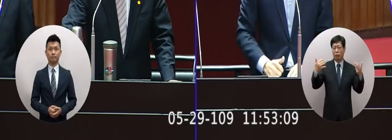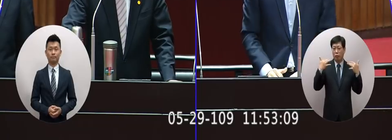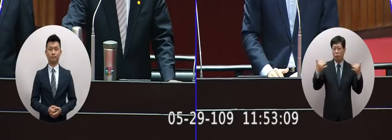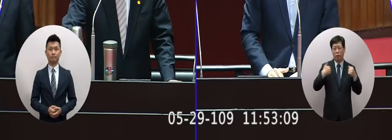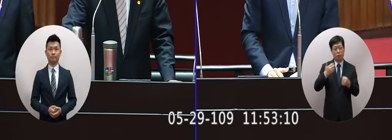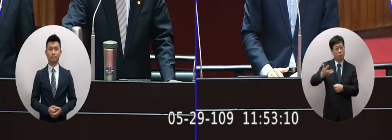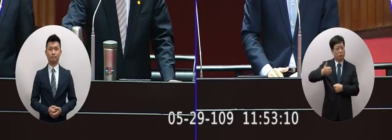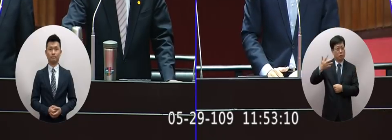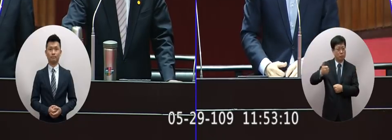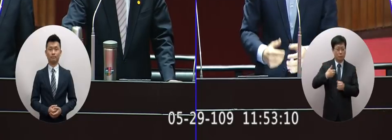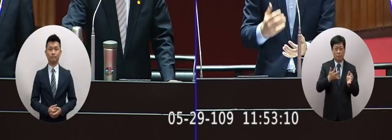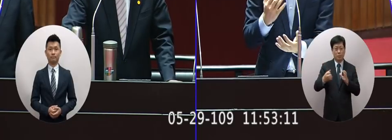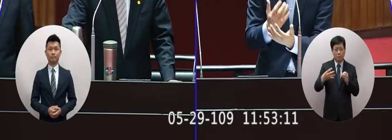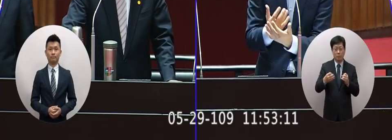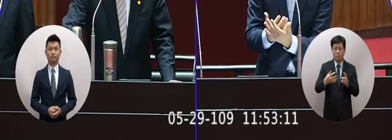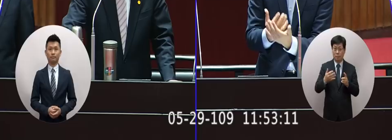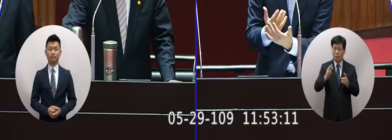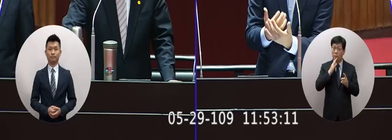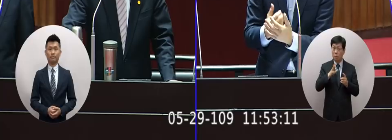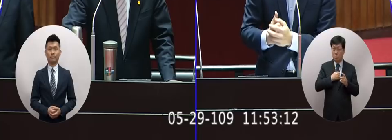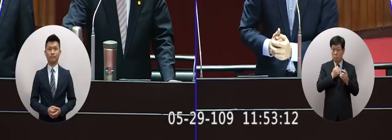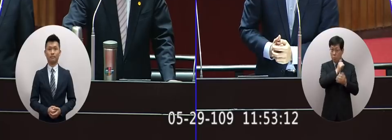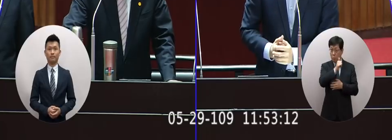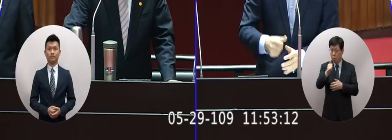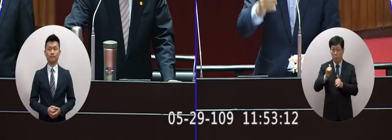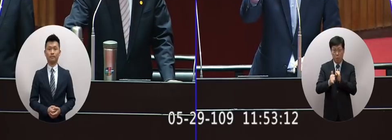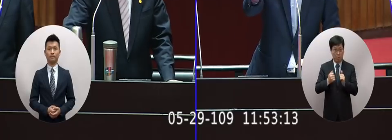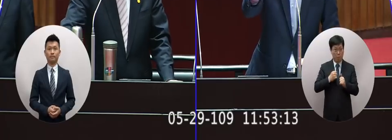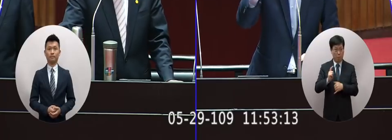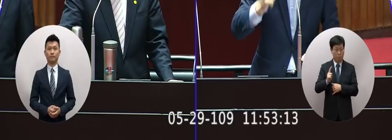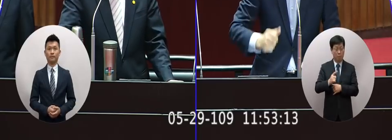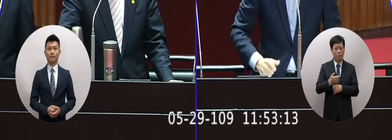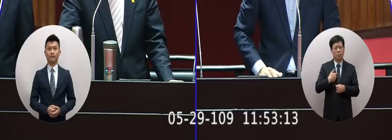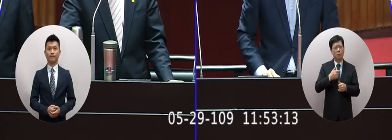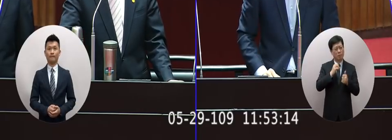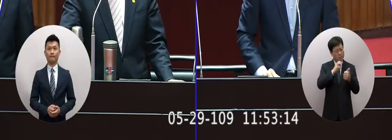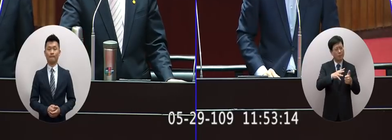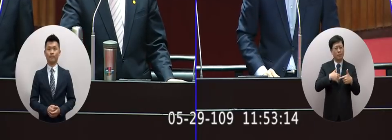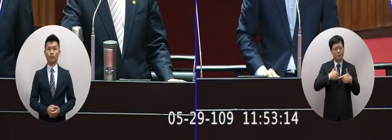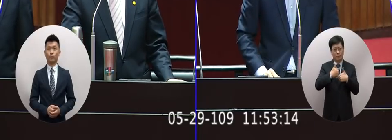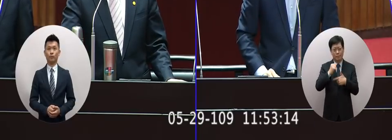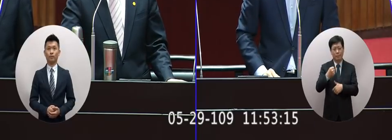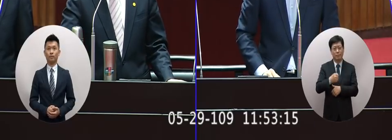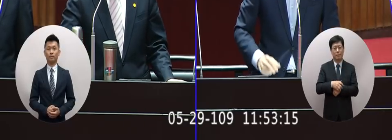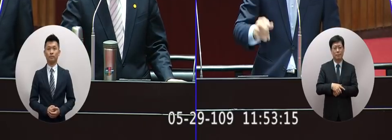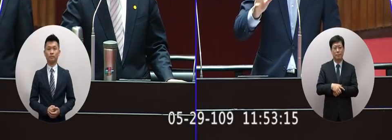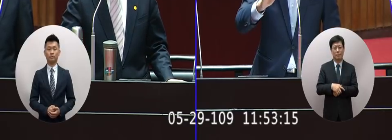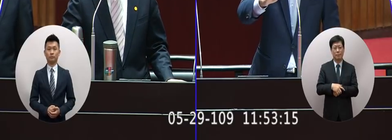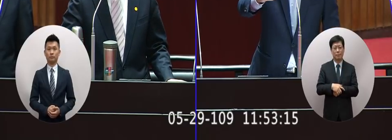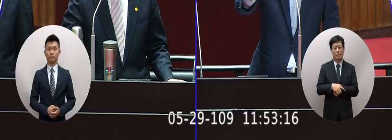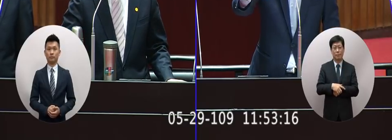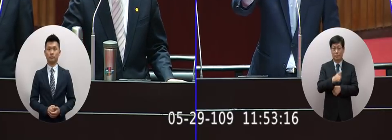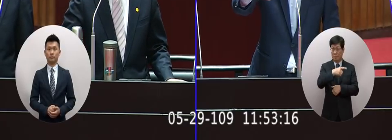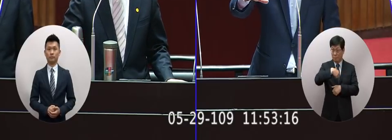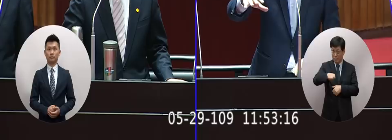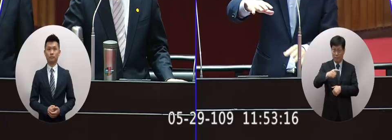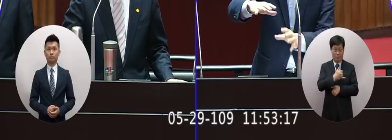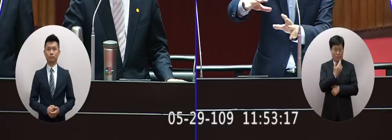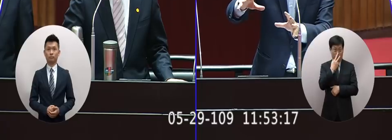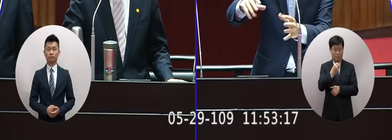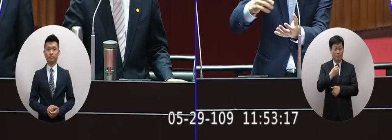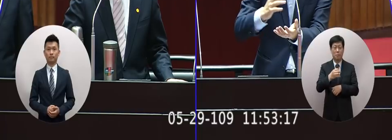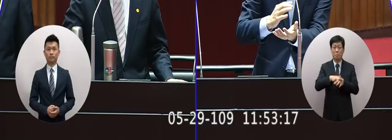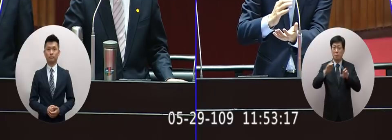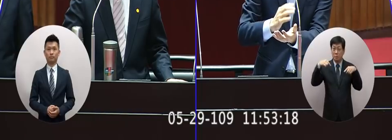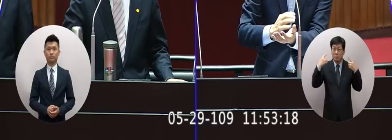济理论，但是有没有去了解民众心声？院长，我跟你建议了，你到周末